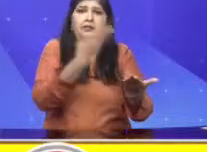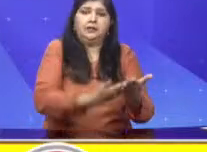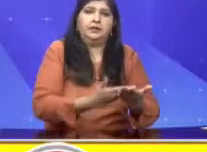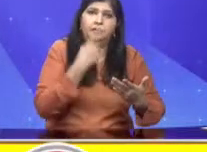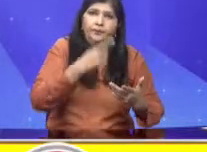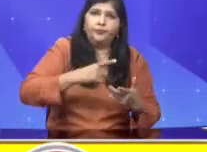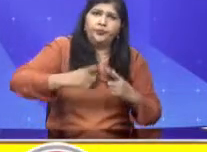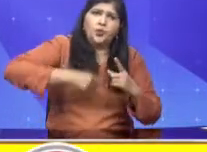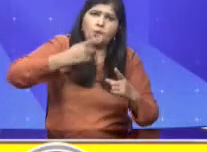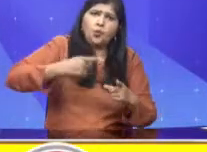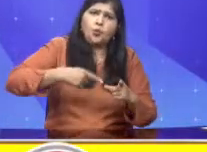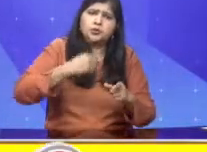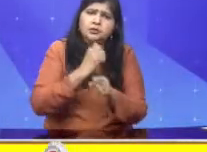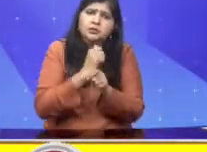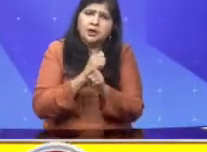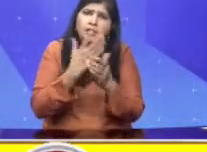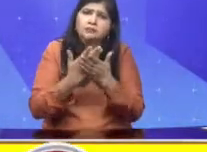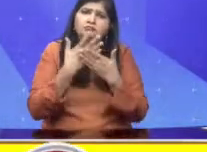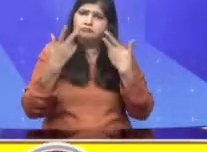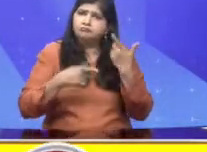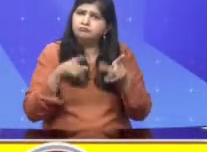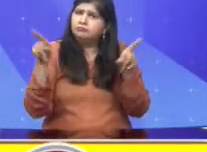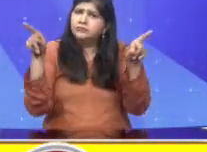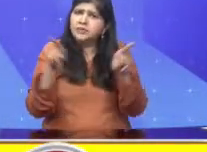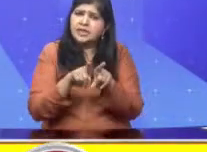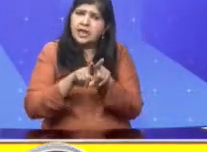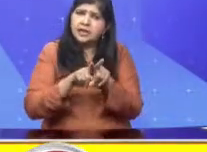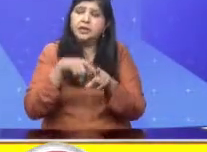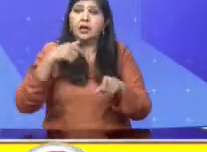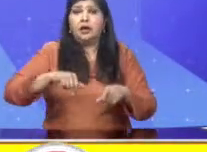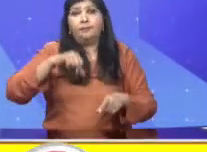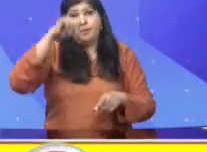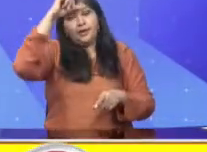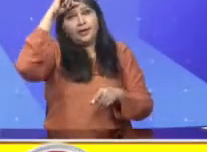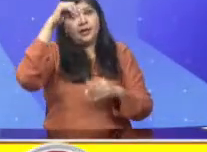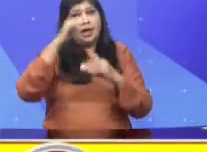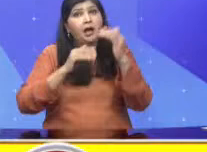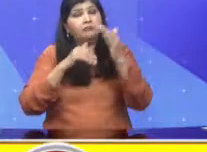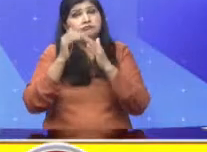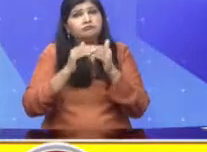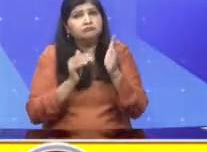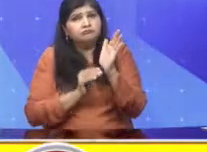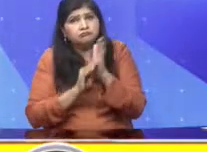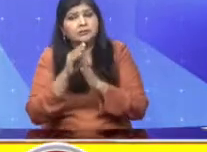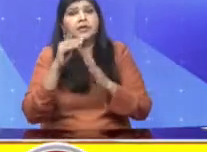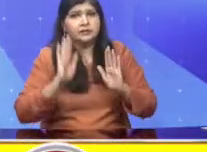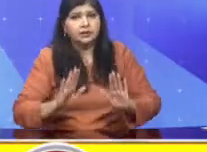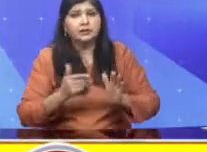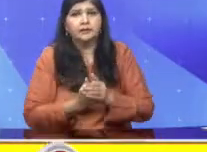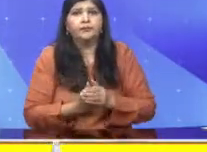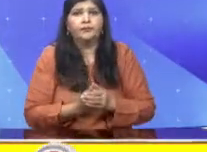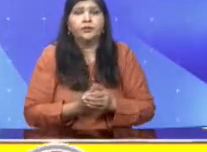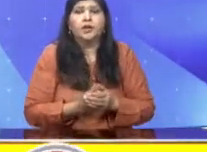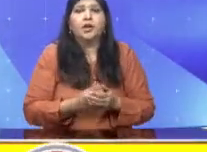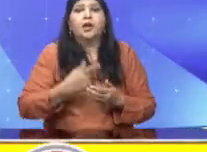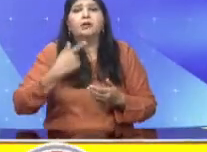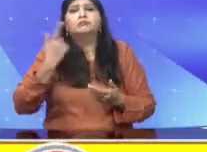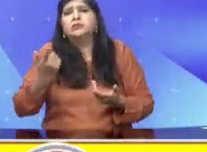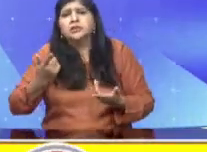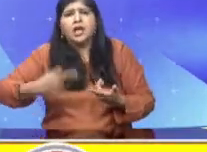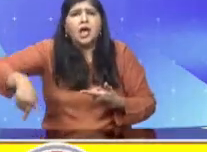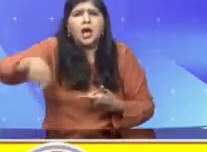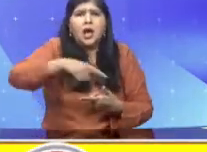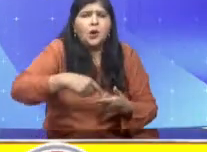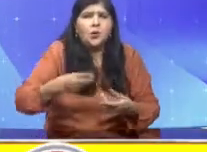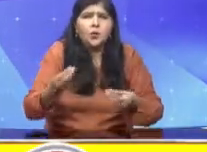रोज के कामकाज करते हुए भी हम राष्टर निर्मान कर सकते हैं। जैसे वोकल फोर लोकल,